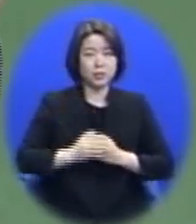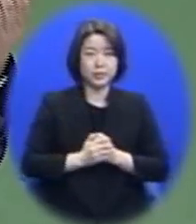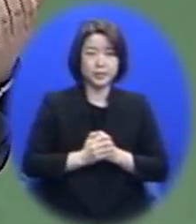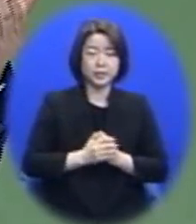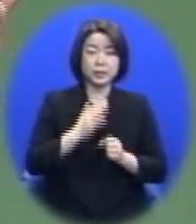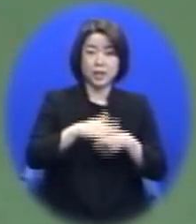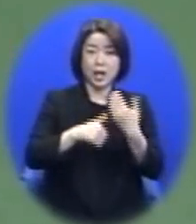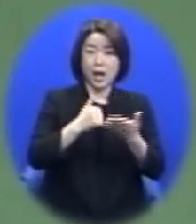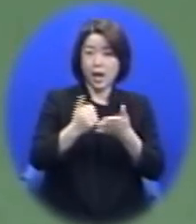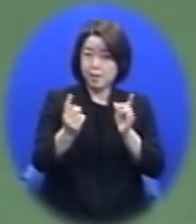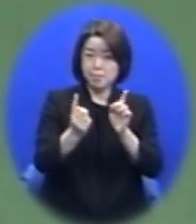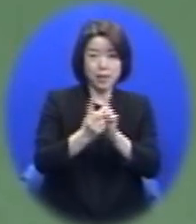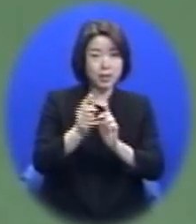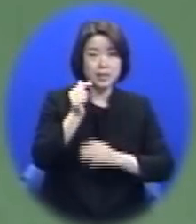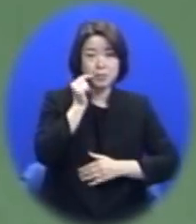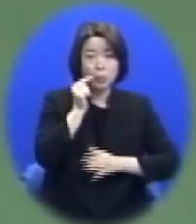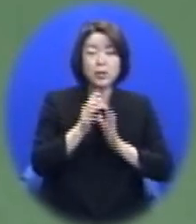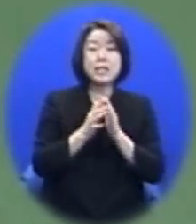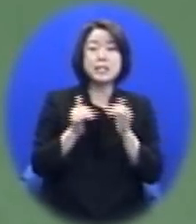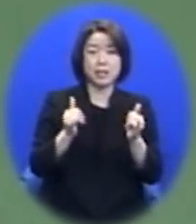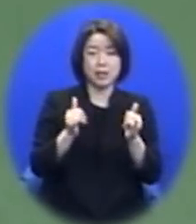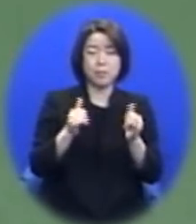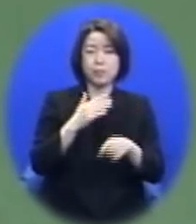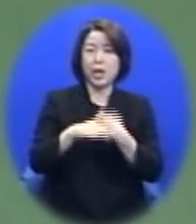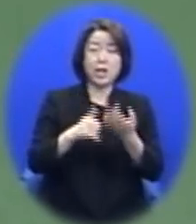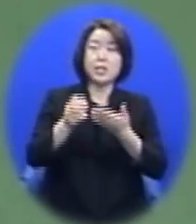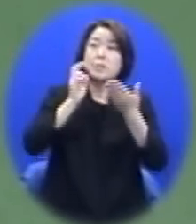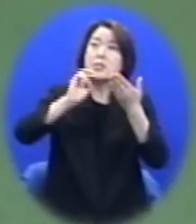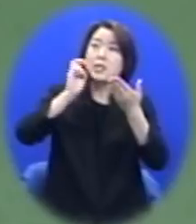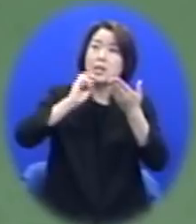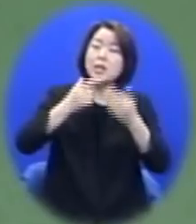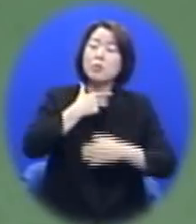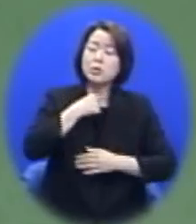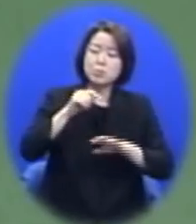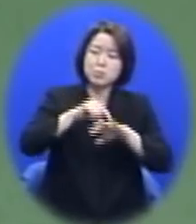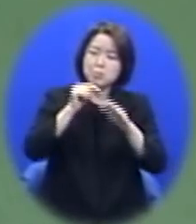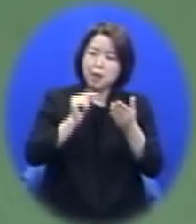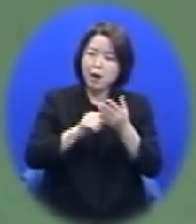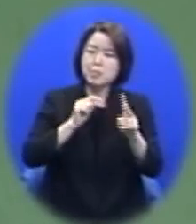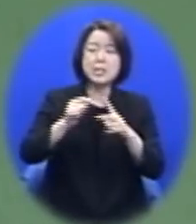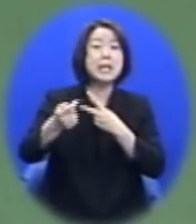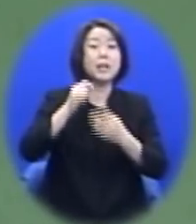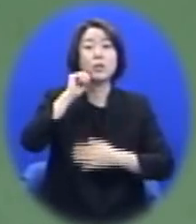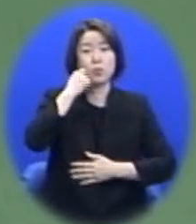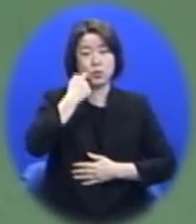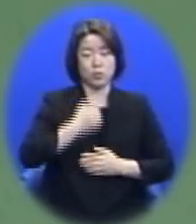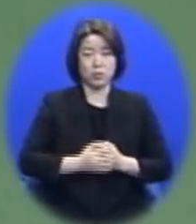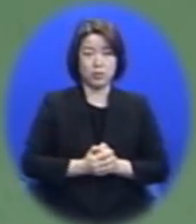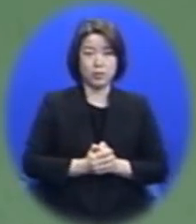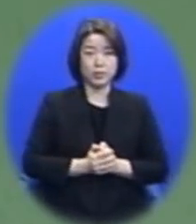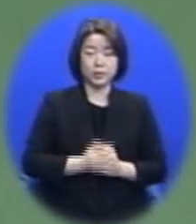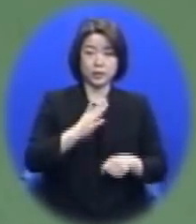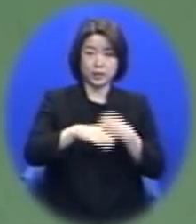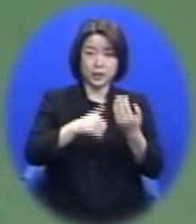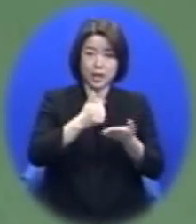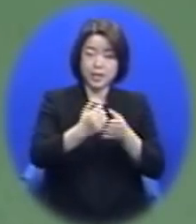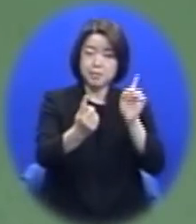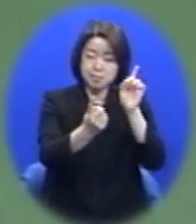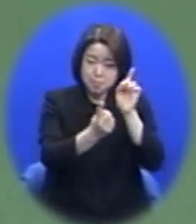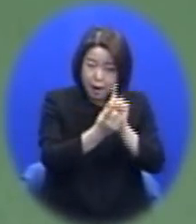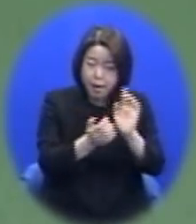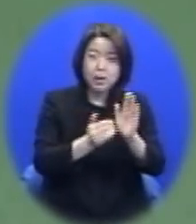하나님을 만나지 못한 사람은 하나님을 찬양하고 싶은 마음을 이해할 수가 없습니다. 하나님을 만나고